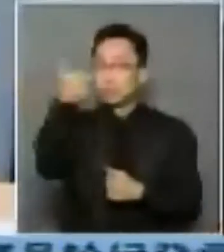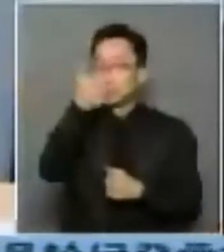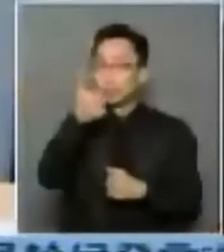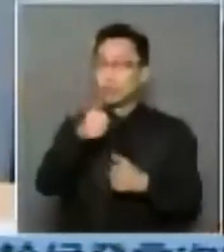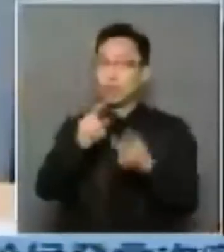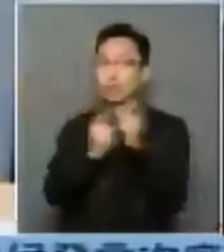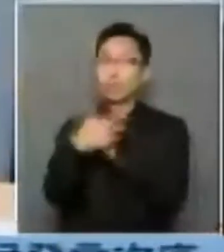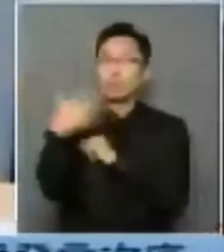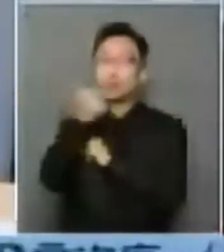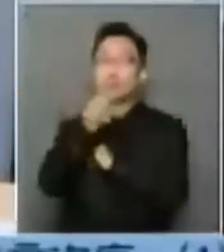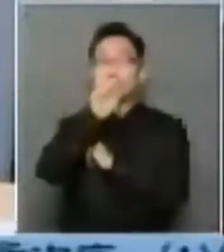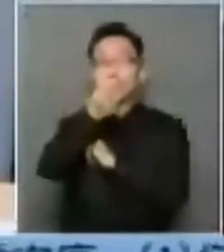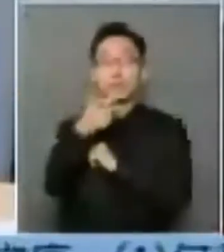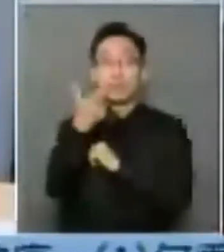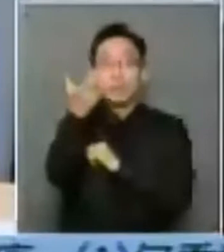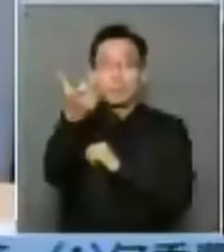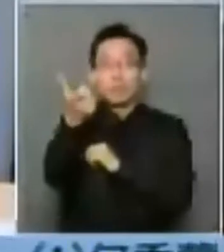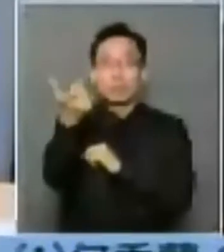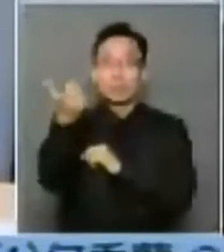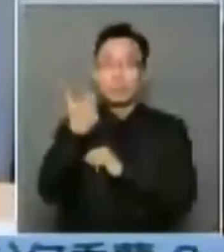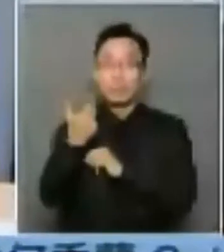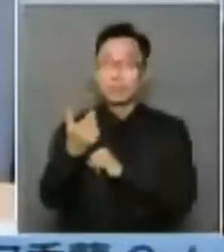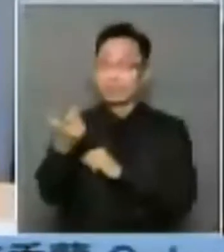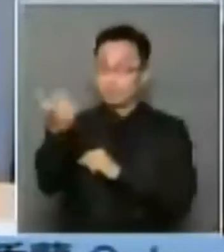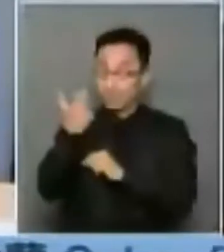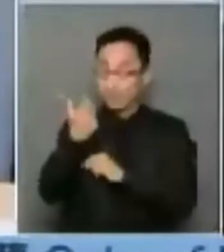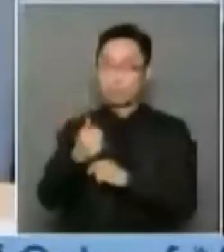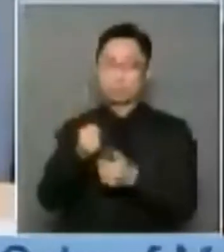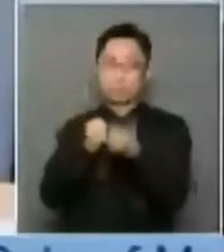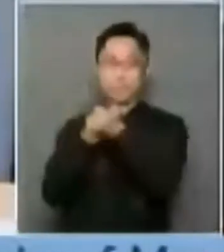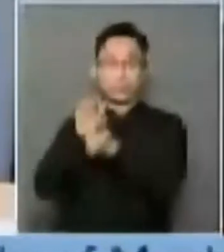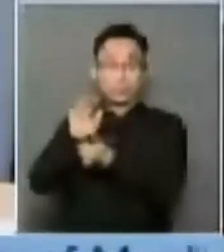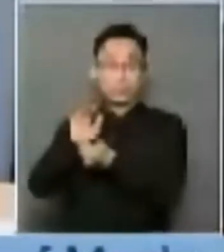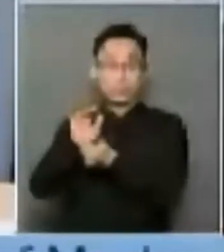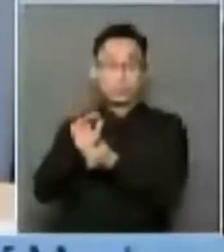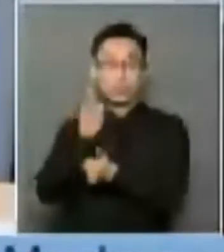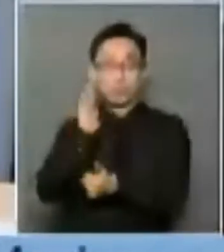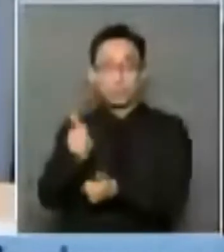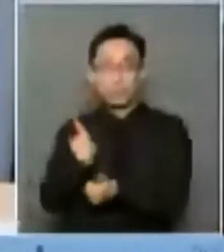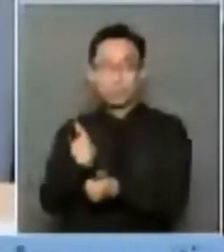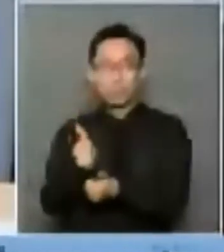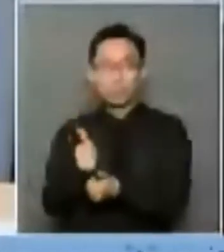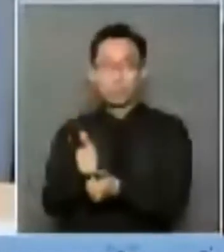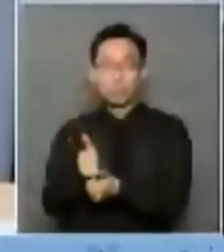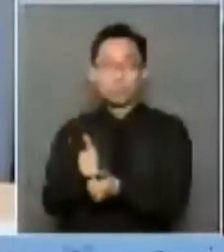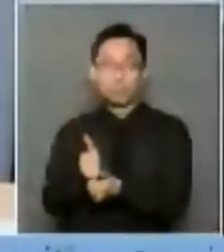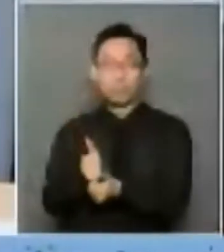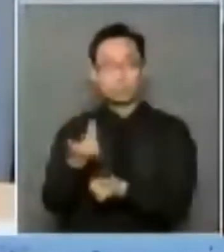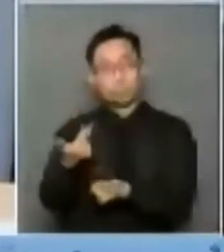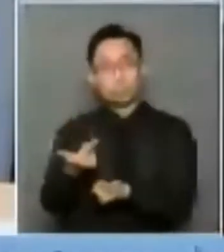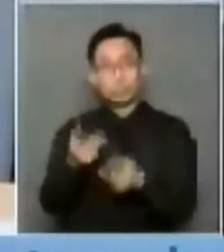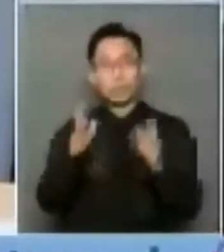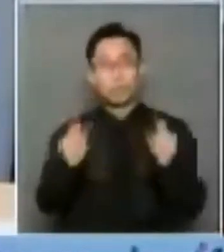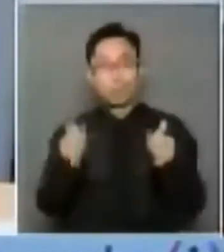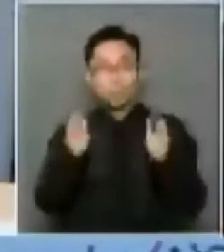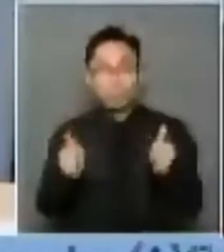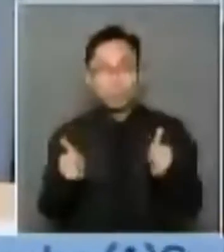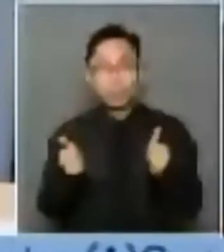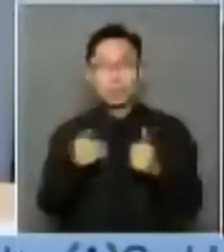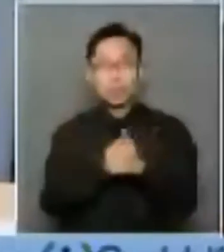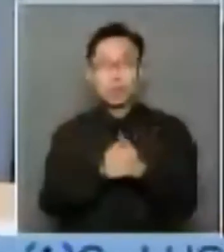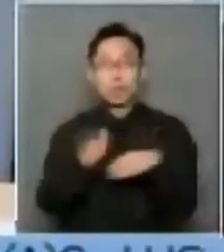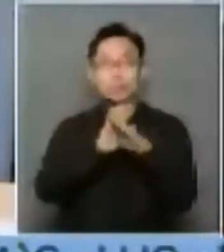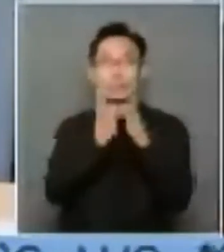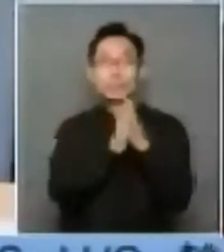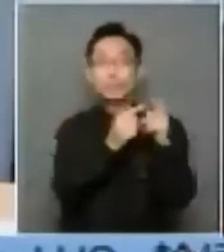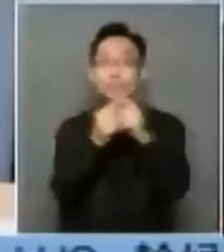東西，他給了你，你就投支持票給他咯。我們不朽都認為這件事是理所當然的，我們還要爭取這個全民退休